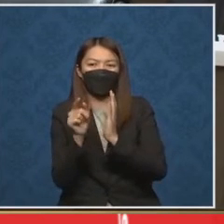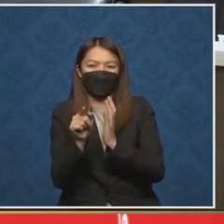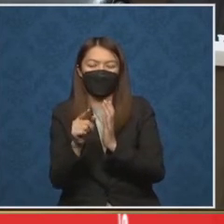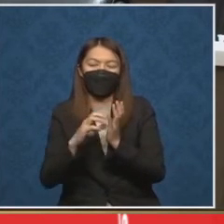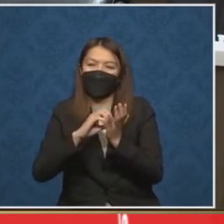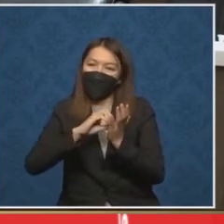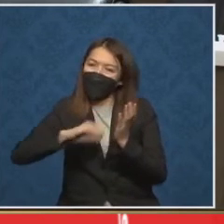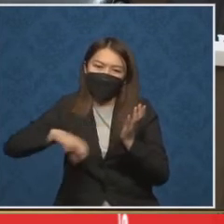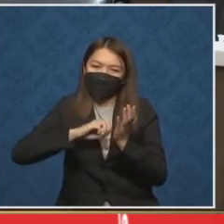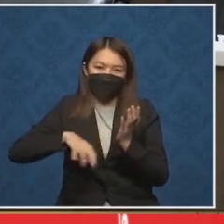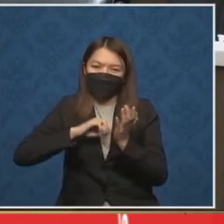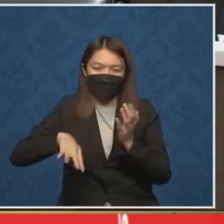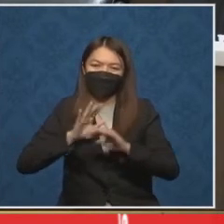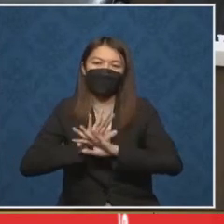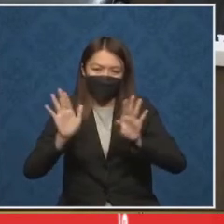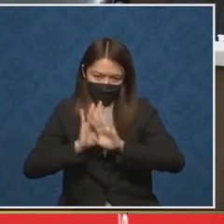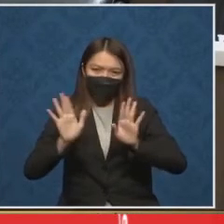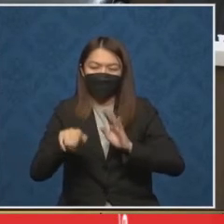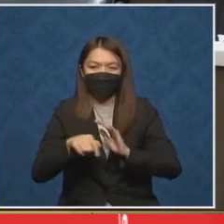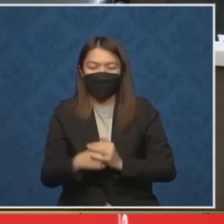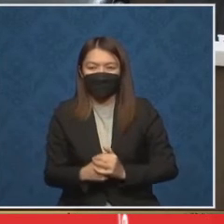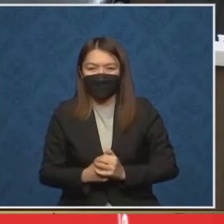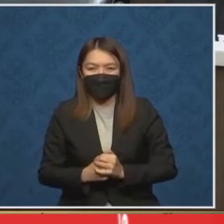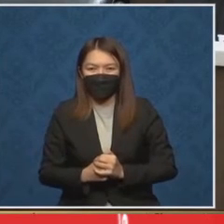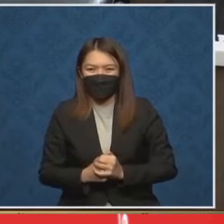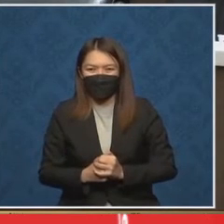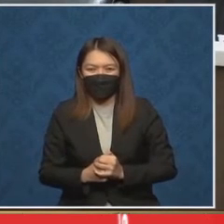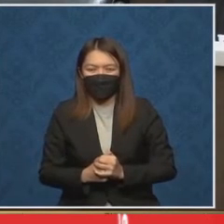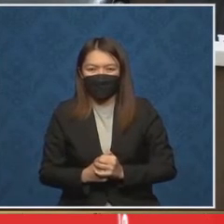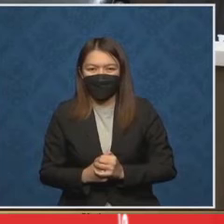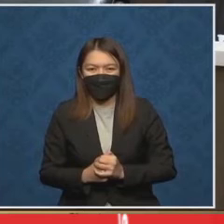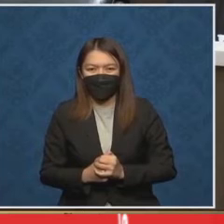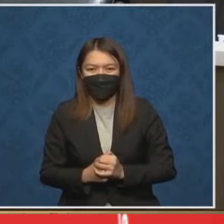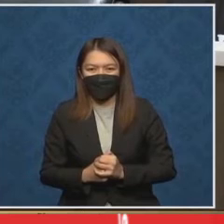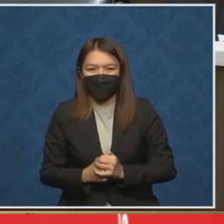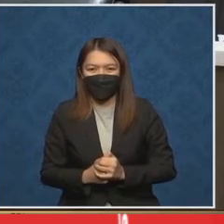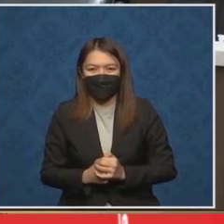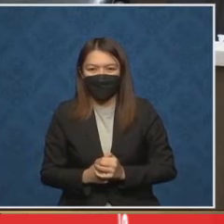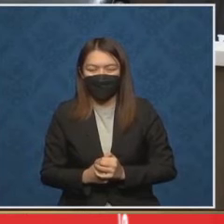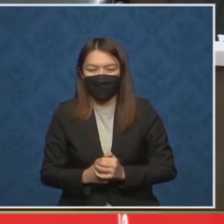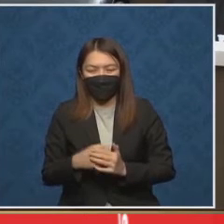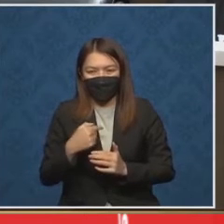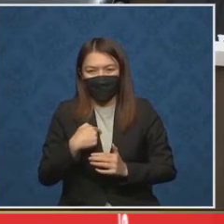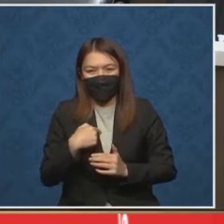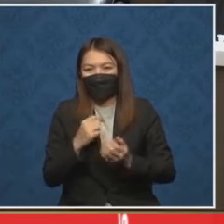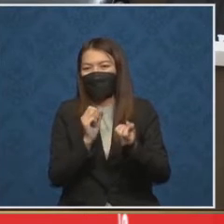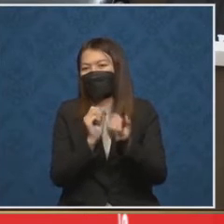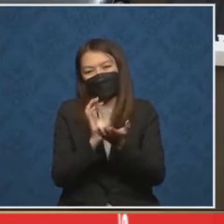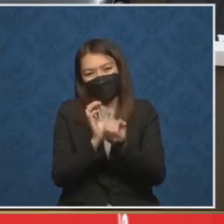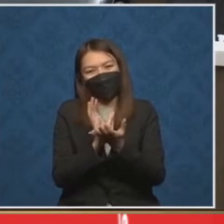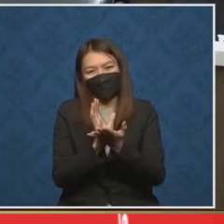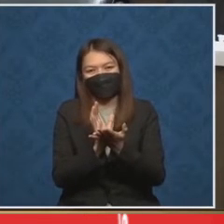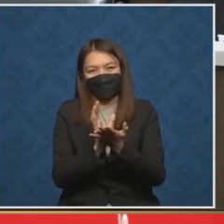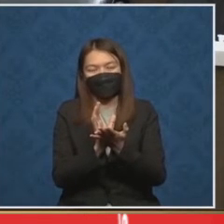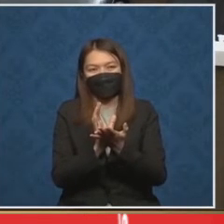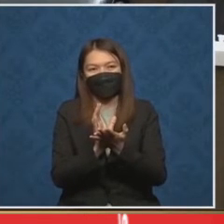กหมดมันจำเป็นต้องยกเลิกหมดเพราะนั้นเรื่องนี้เราเองก็ผมเชื่อว่าผู้ที่โดนกระทบโดยตรงวันนี้คงอาจ